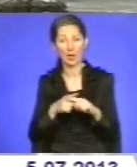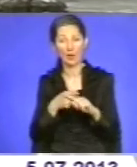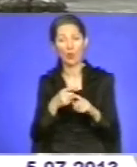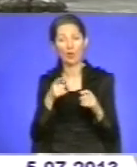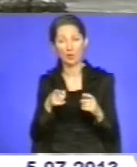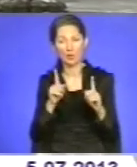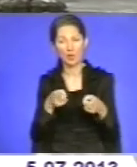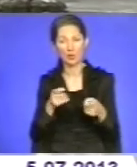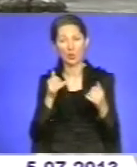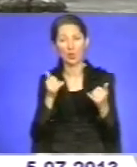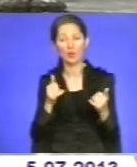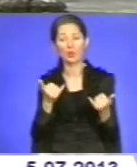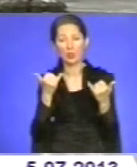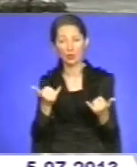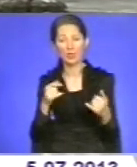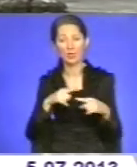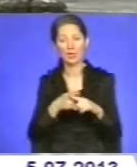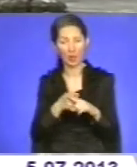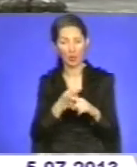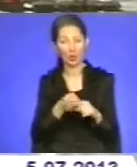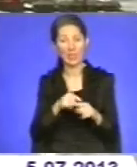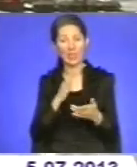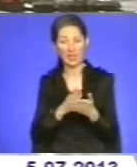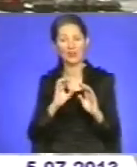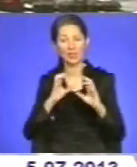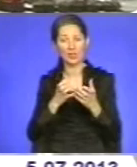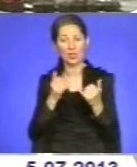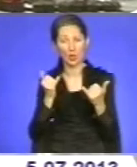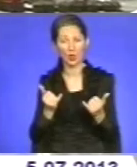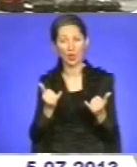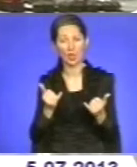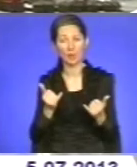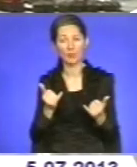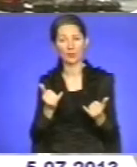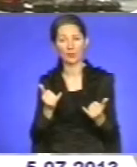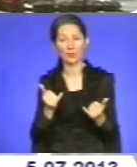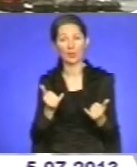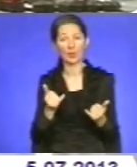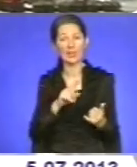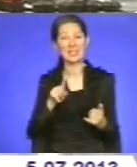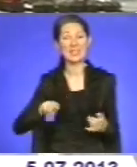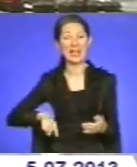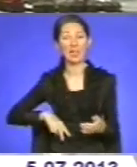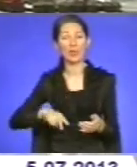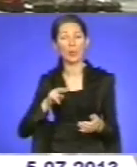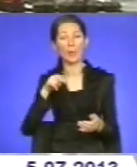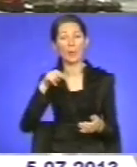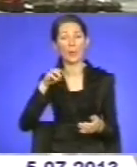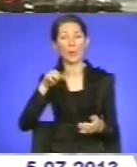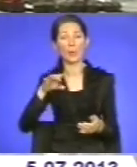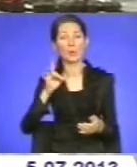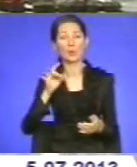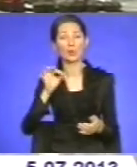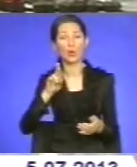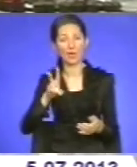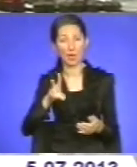сучасні технології, які є сьогодні в світі. Ми сьогодні з директором паном Троїном говорили